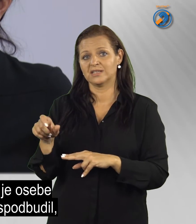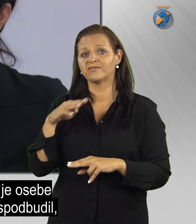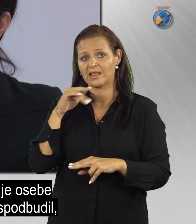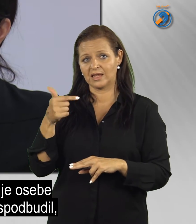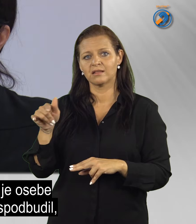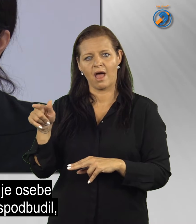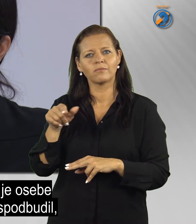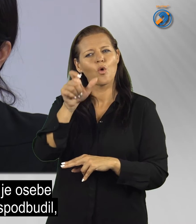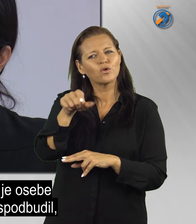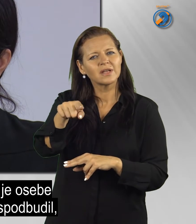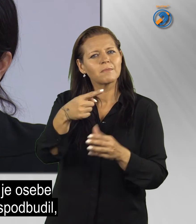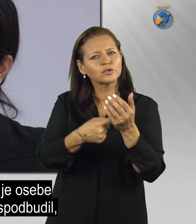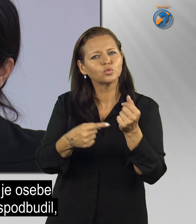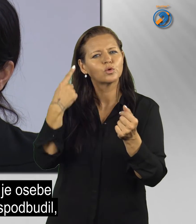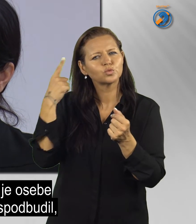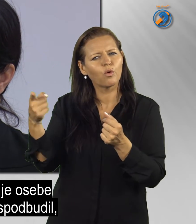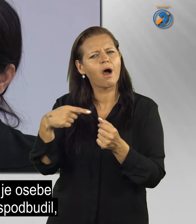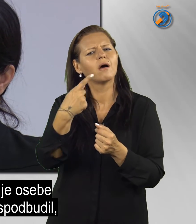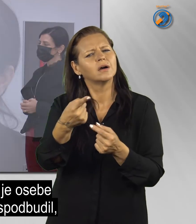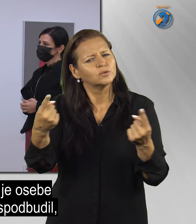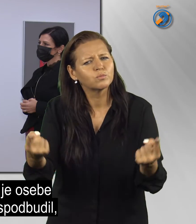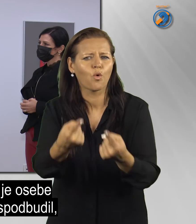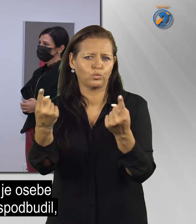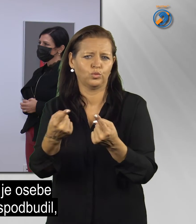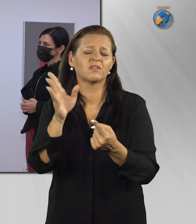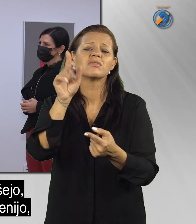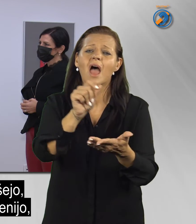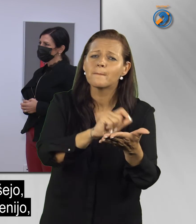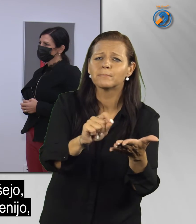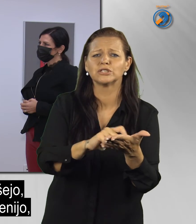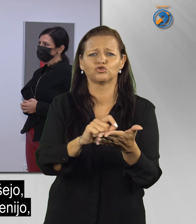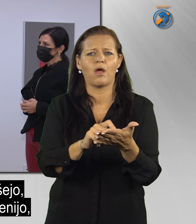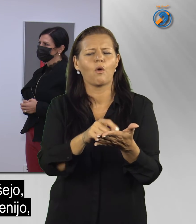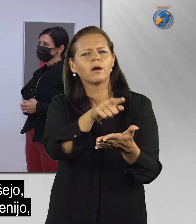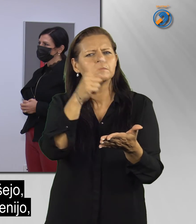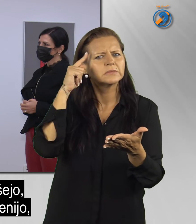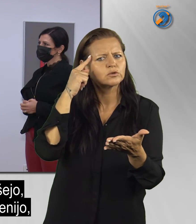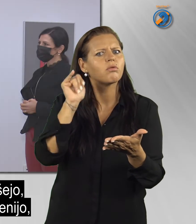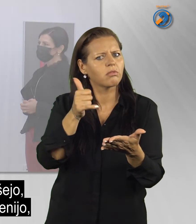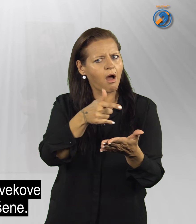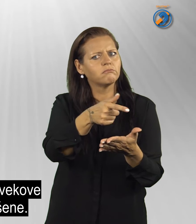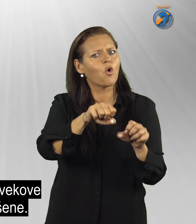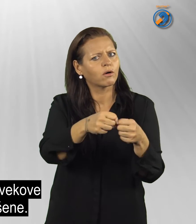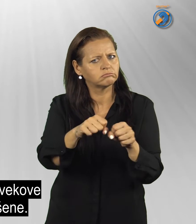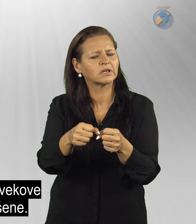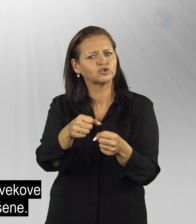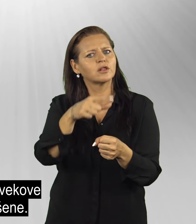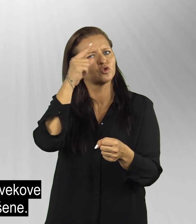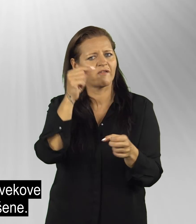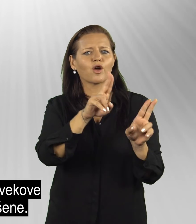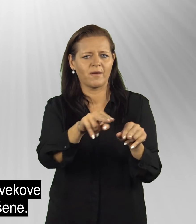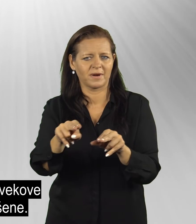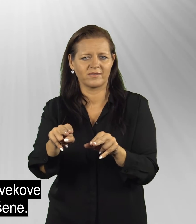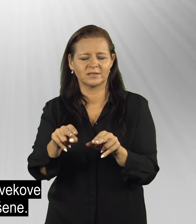Varuh Svetina je osebe z izgubo sluha spodbudil, naj mu pišejo, v kolikor menijo, da so jim človekove pravice kršene.